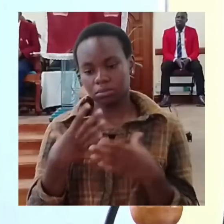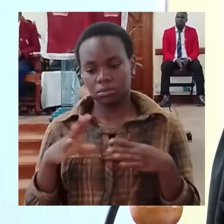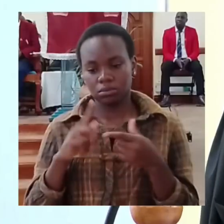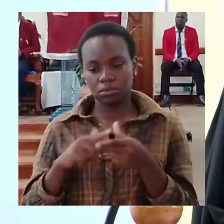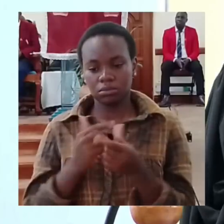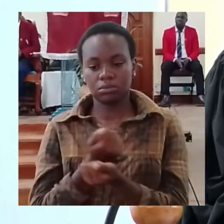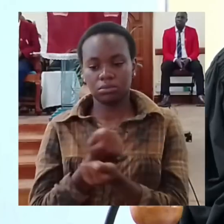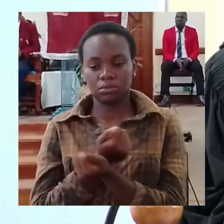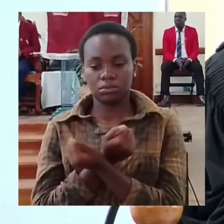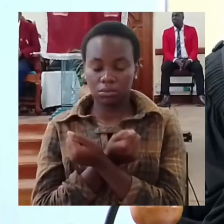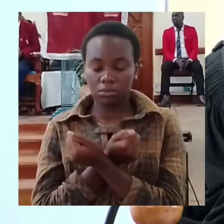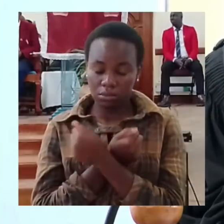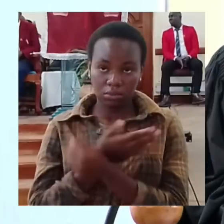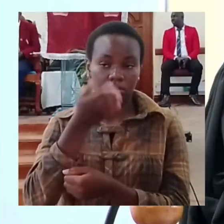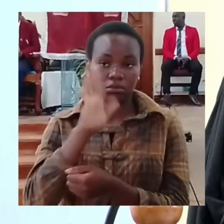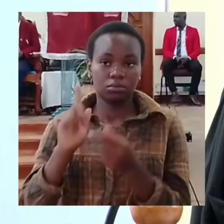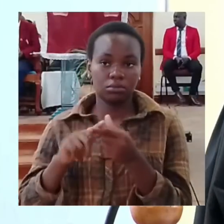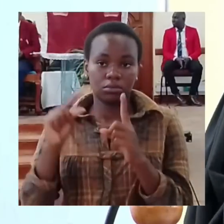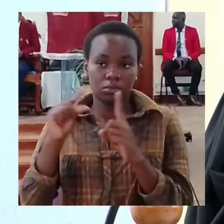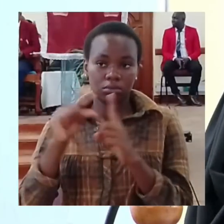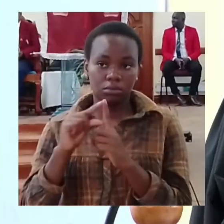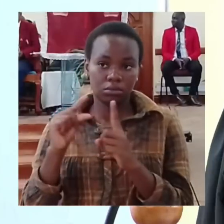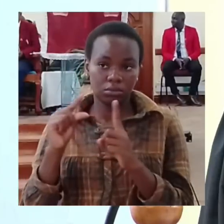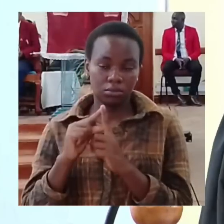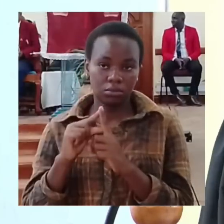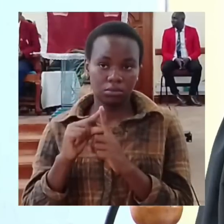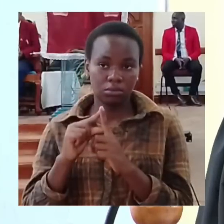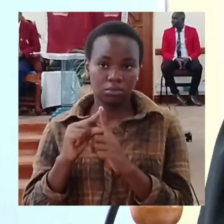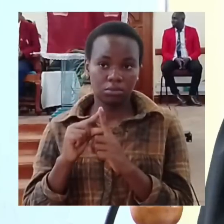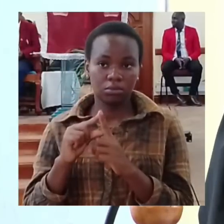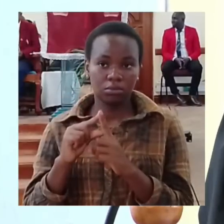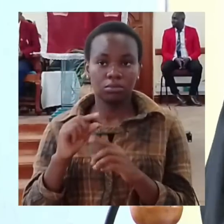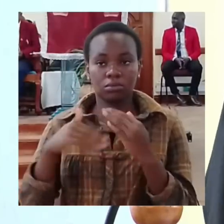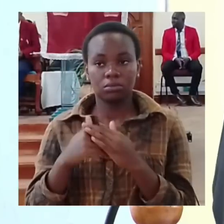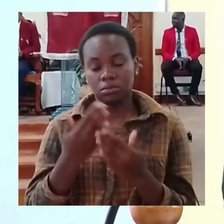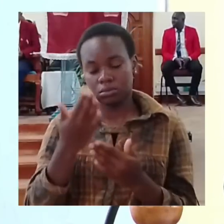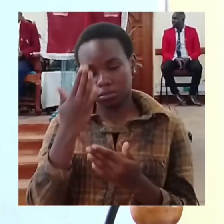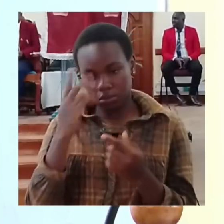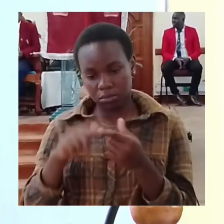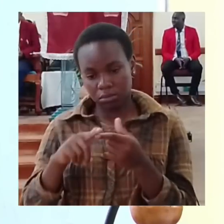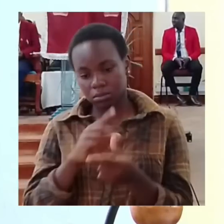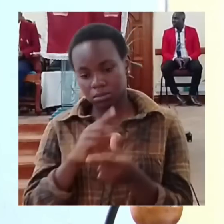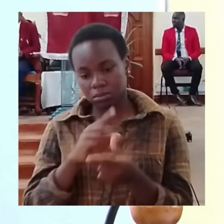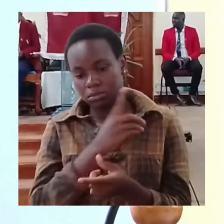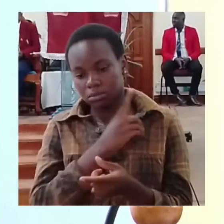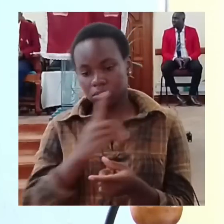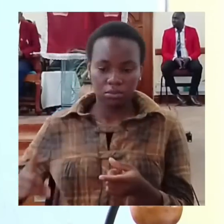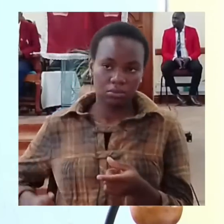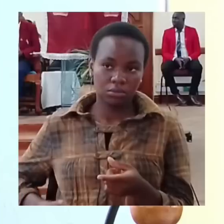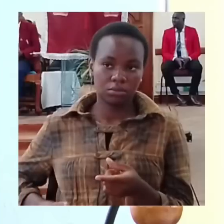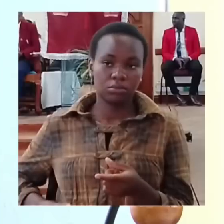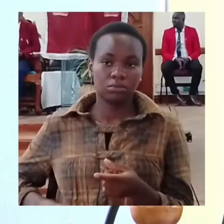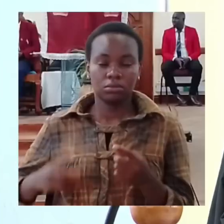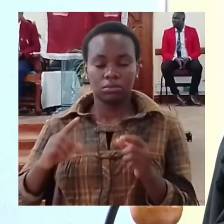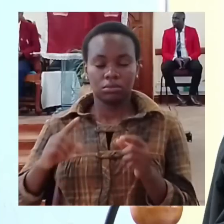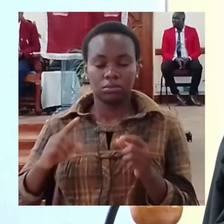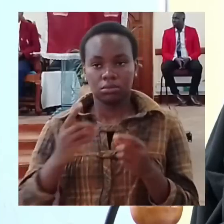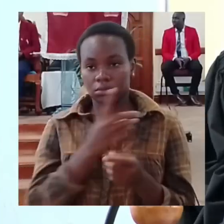Ngai gĩtwĩraga atĩ ithuĩ nĩ tũbatiĩ kwĩnyihagia. Daudi arĩ mũndũ warĩ very